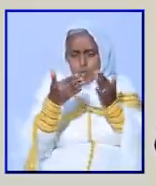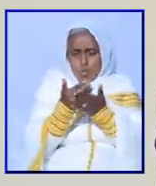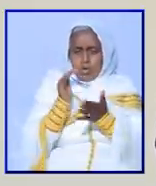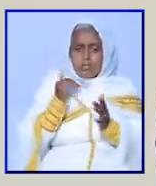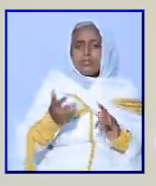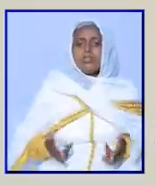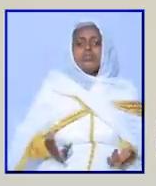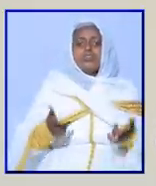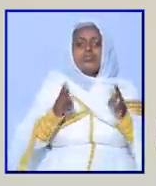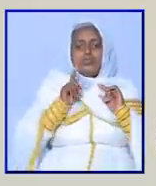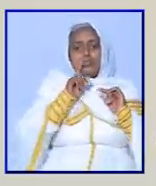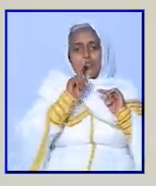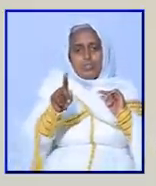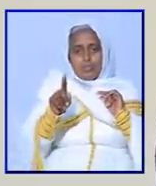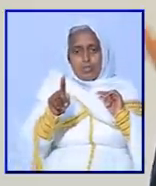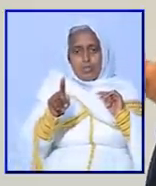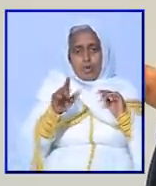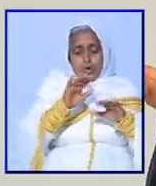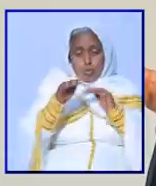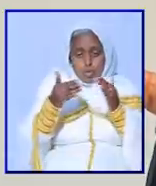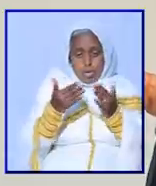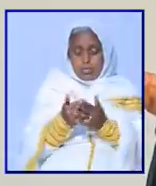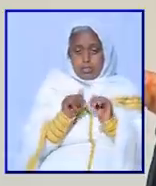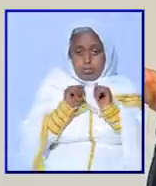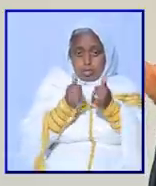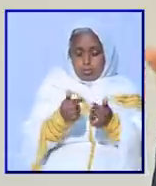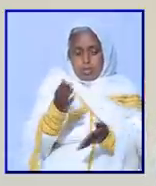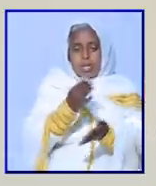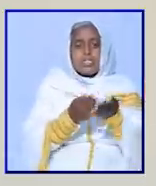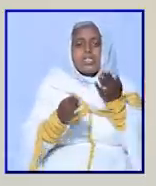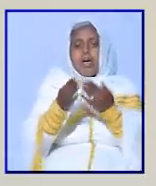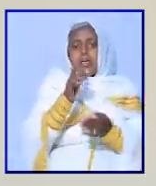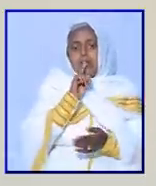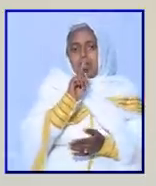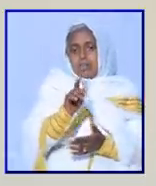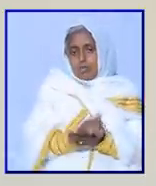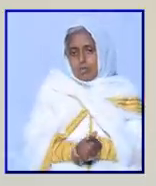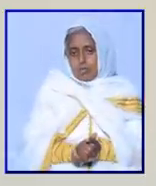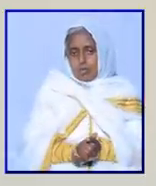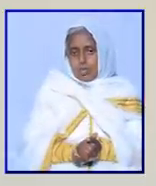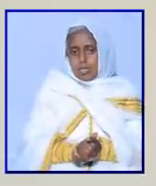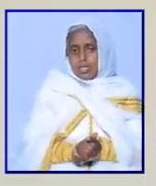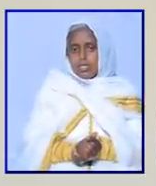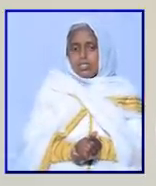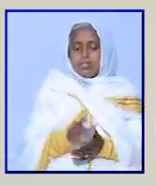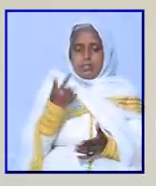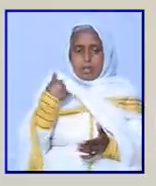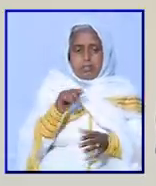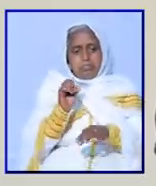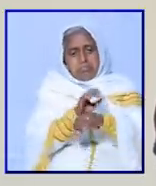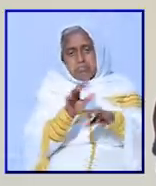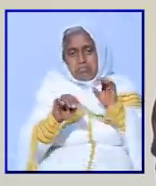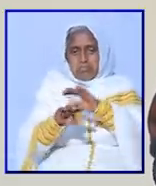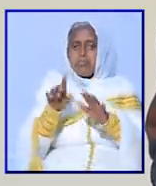ቤተ ክርስቲያንም ሙሉ የምትሆነው ሁላችን ስንኖርላት ሁላችን በስጦታችን ስናገለግላት